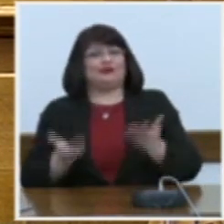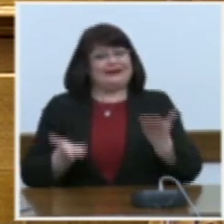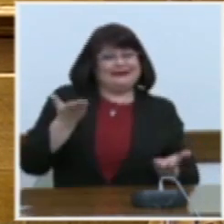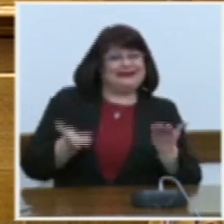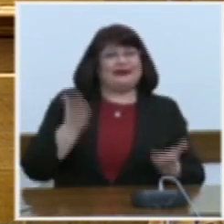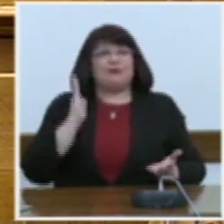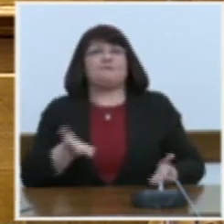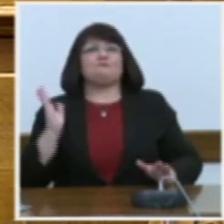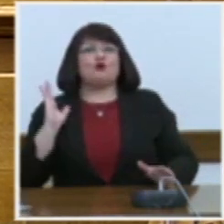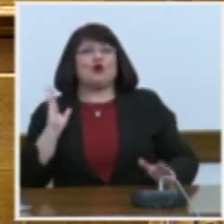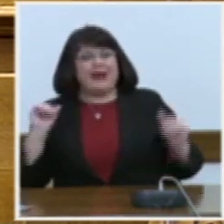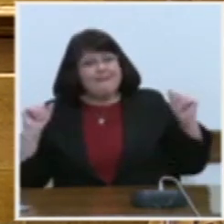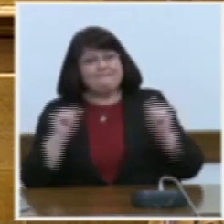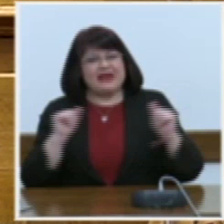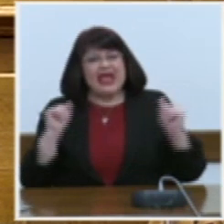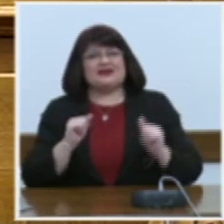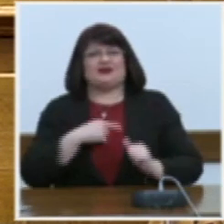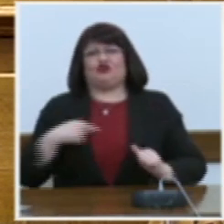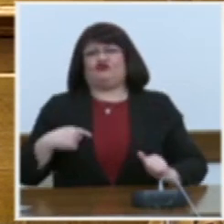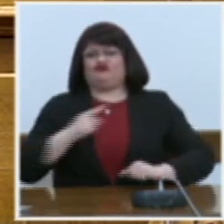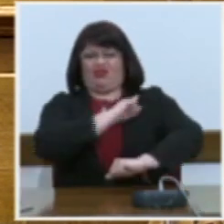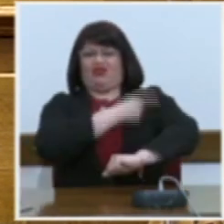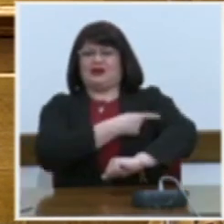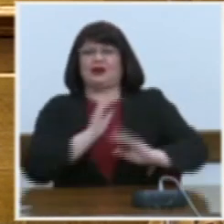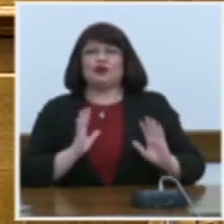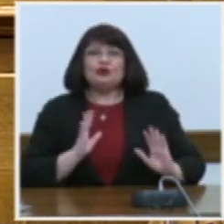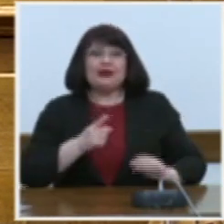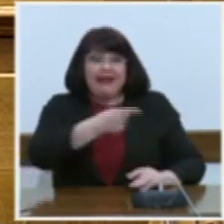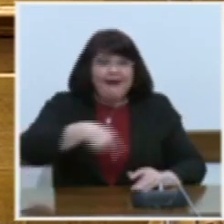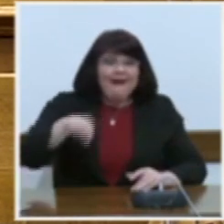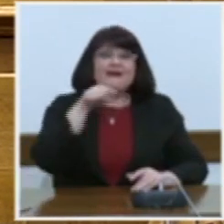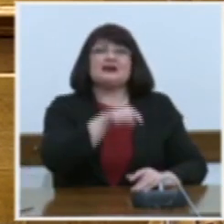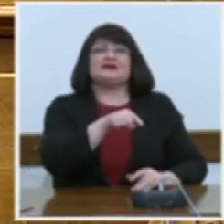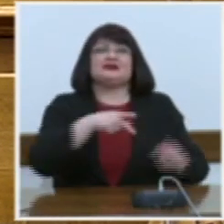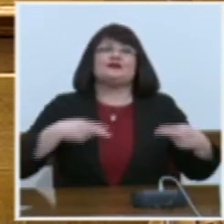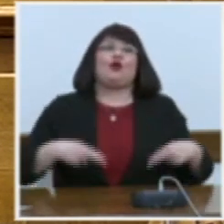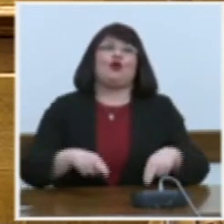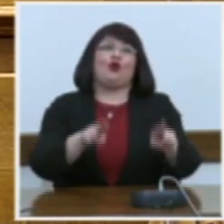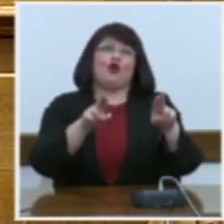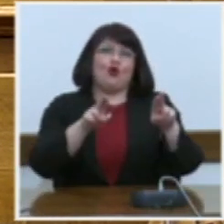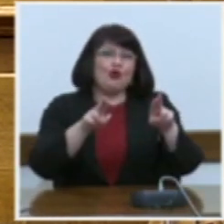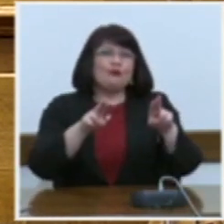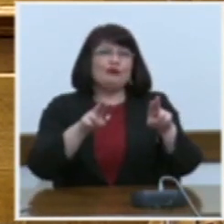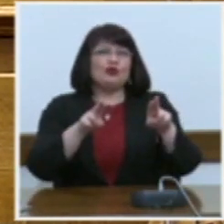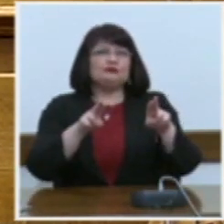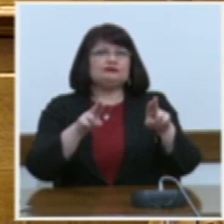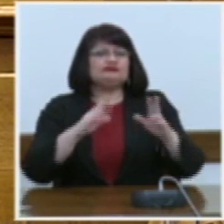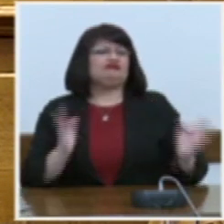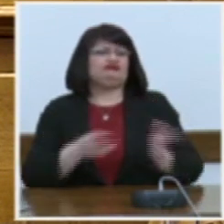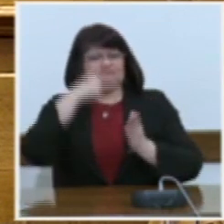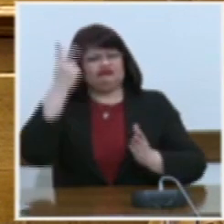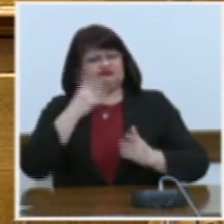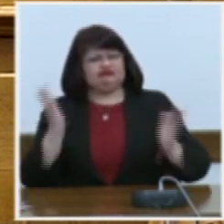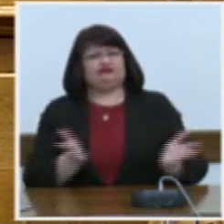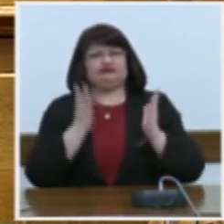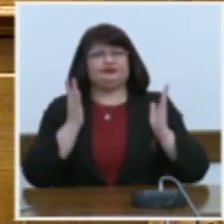κάθε είδους πιέσεις των ισχυρών. Εσείς ανοίγετε το δρόμο για την κάθε λογής, για να το πούμε